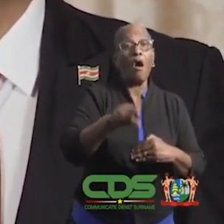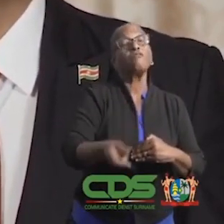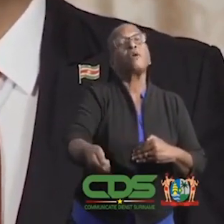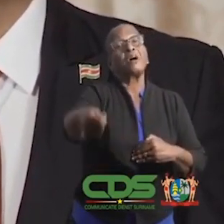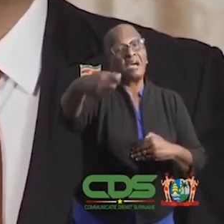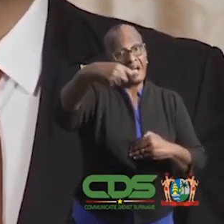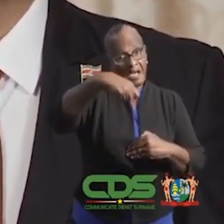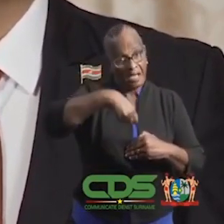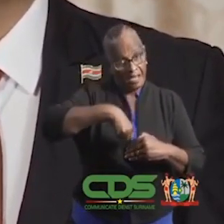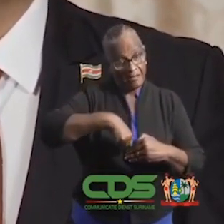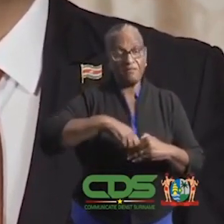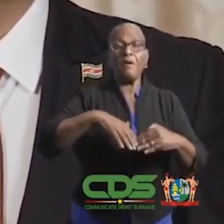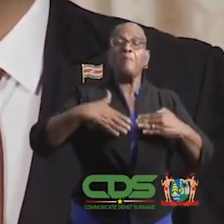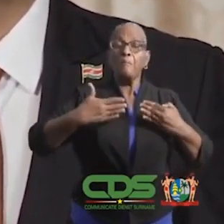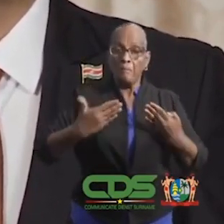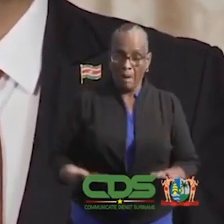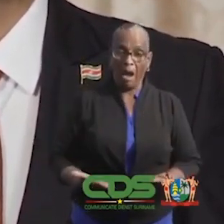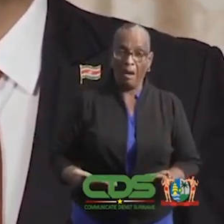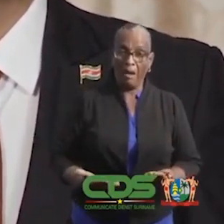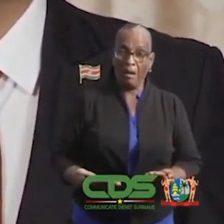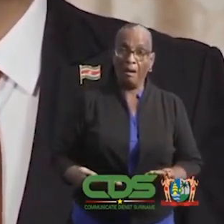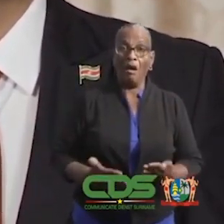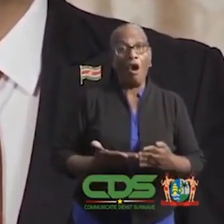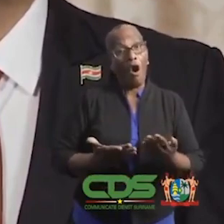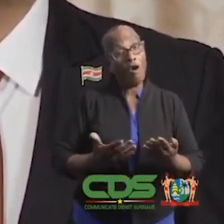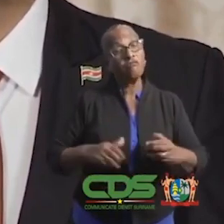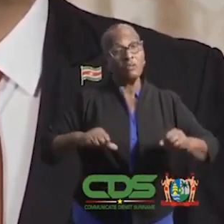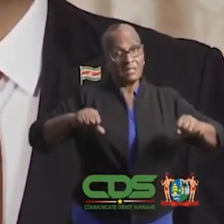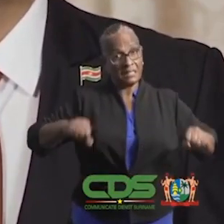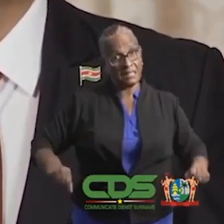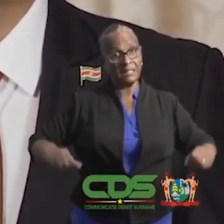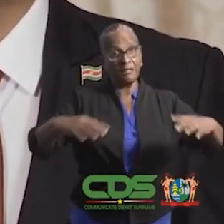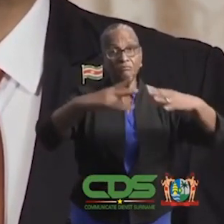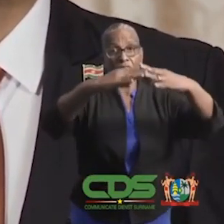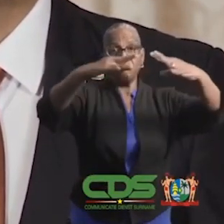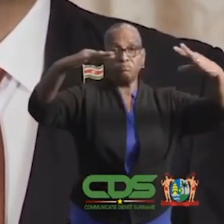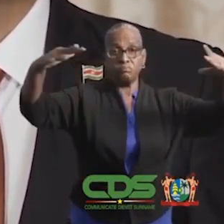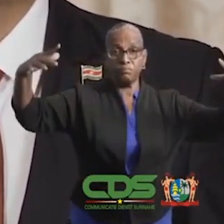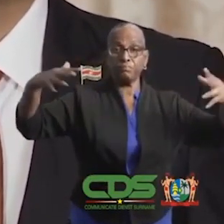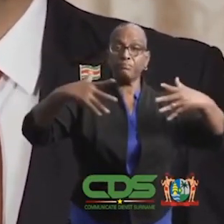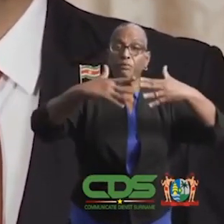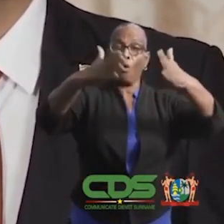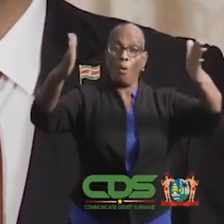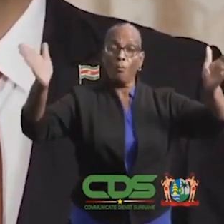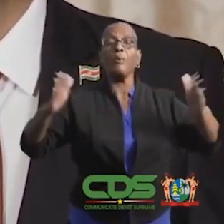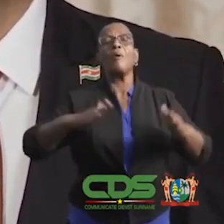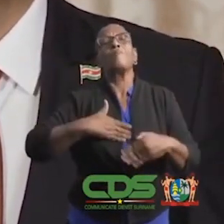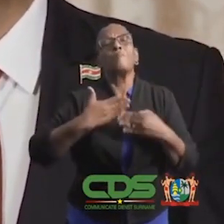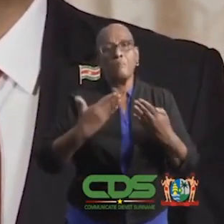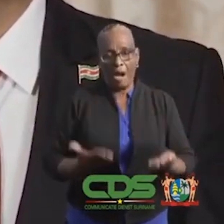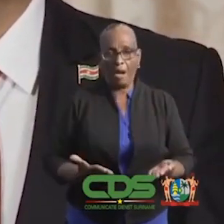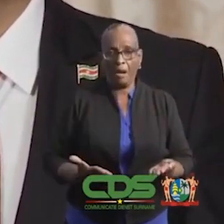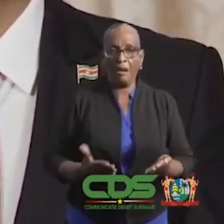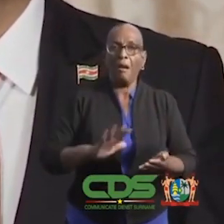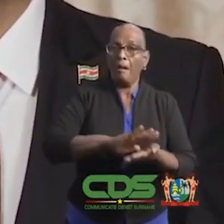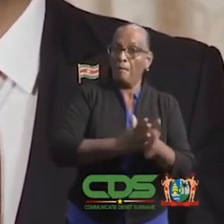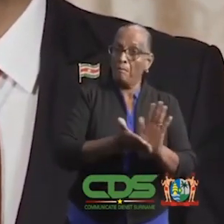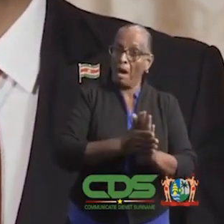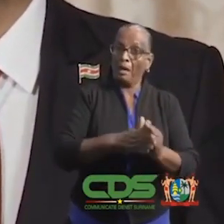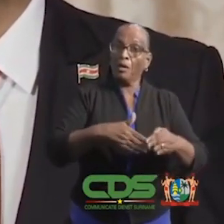open, tenzij zij beschikken over terrassen in de open lucht. Verder zijn opengesteld